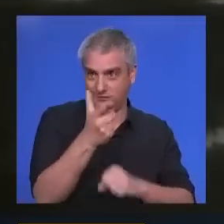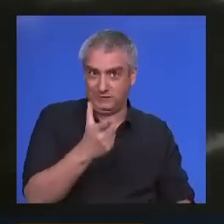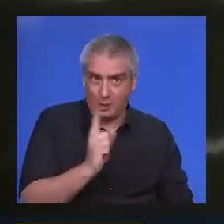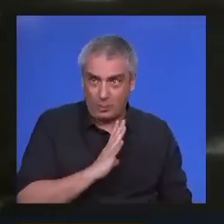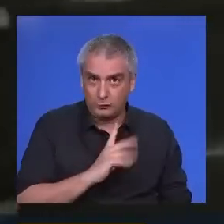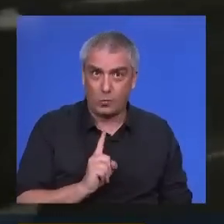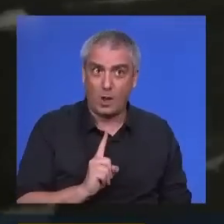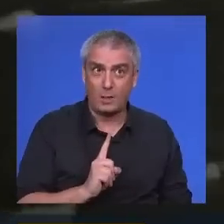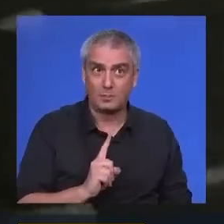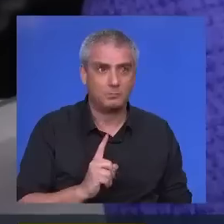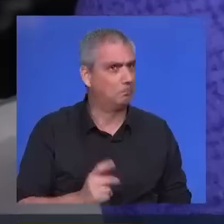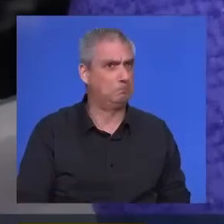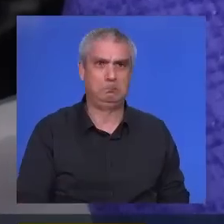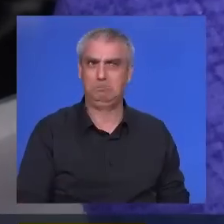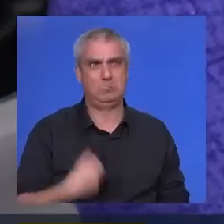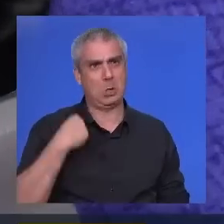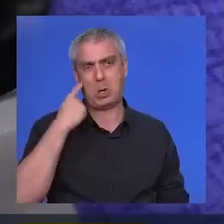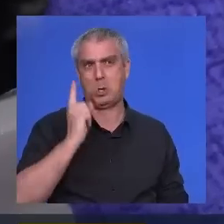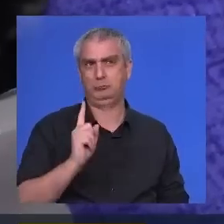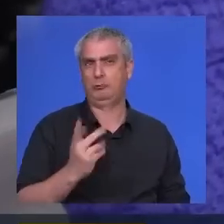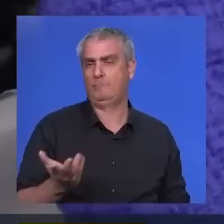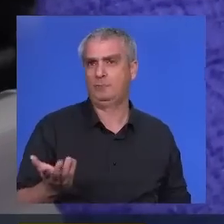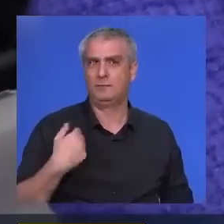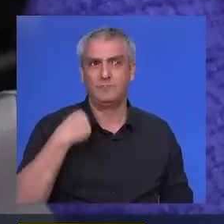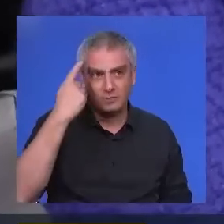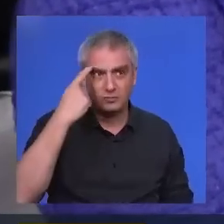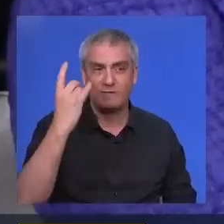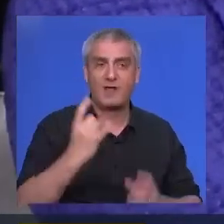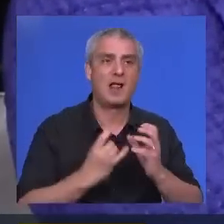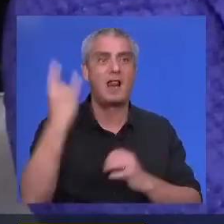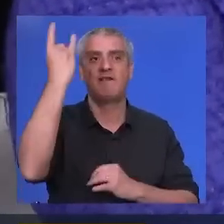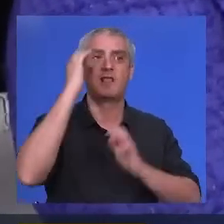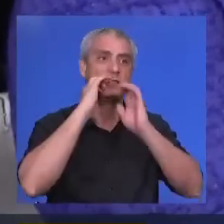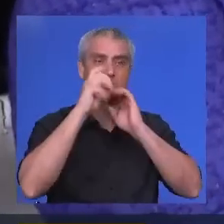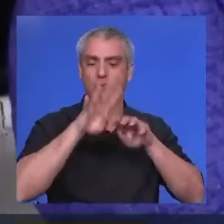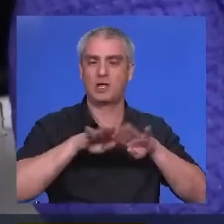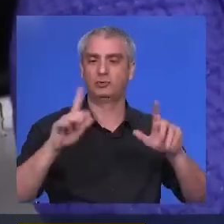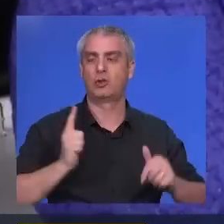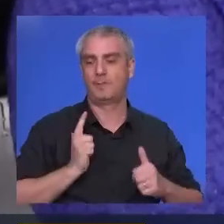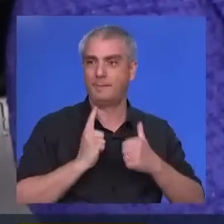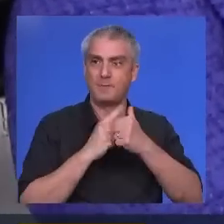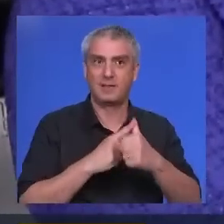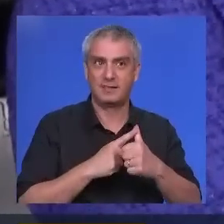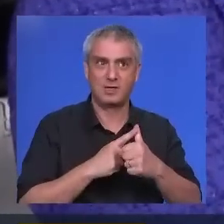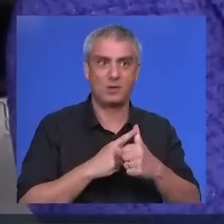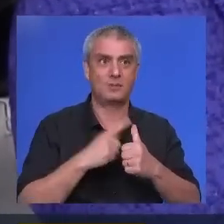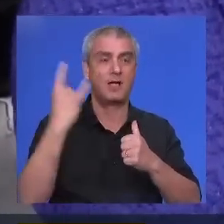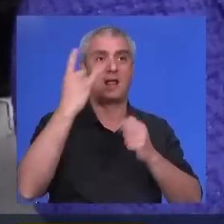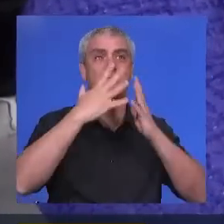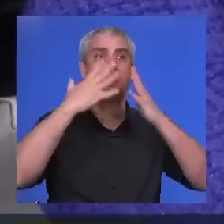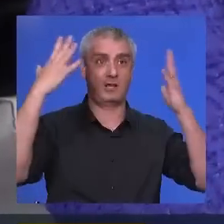לא חושב כך, אני חושב שהלווייני תקשורת, שזה רשתות פרטיות, הלוויין